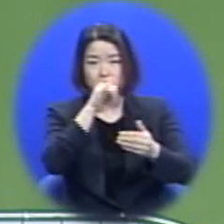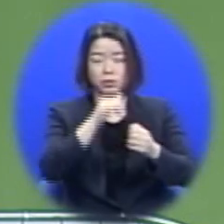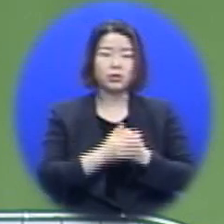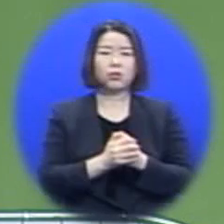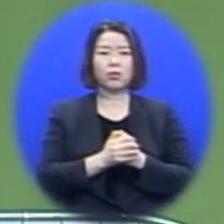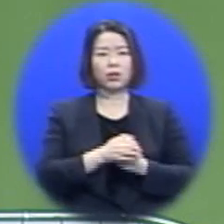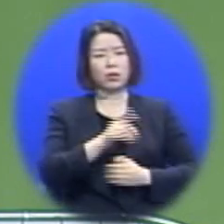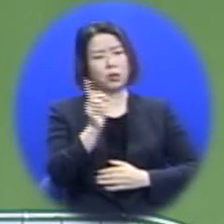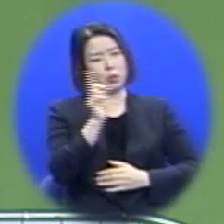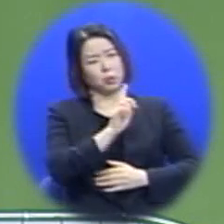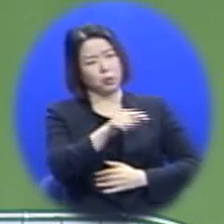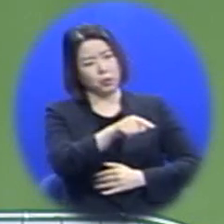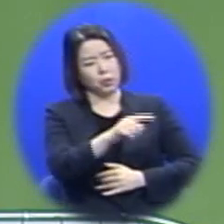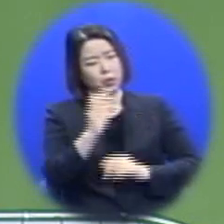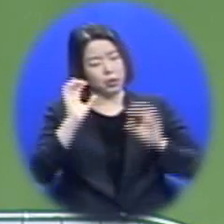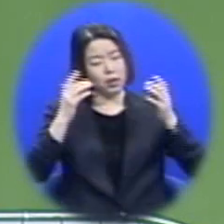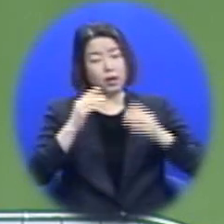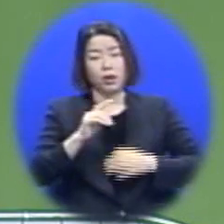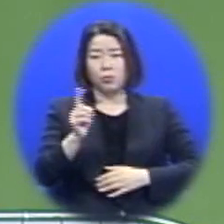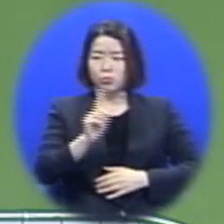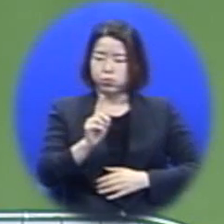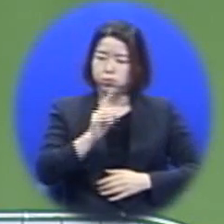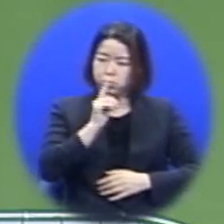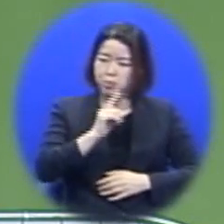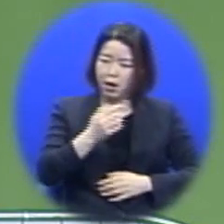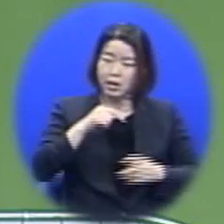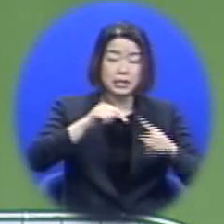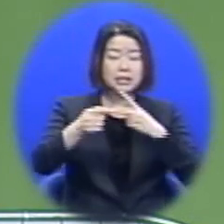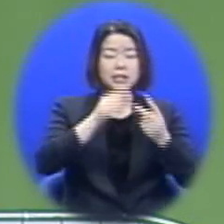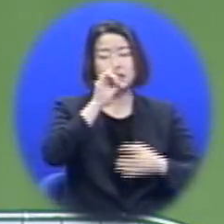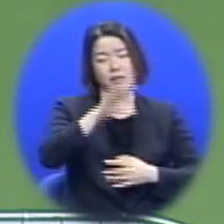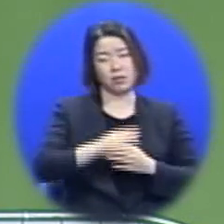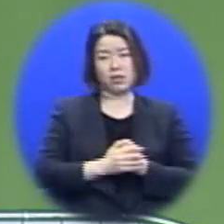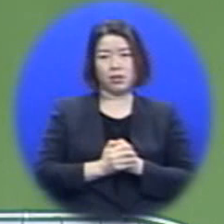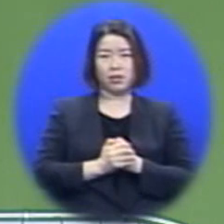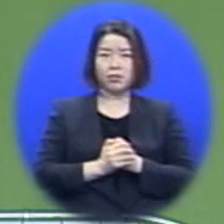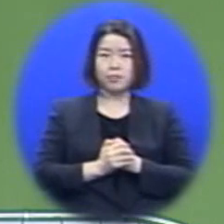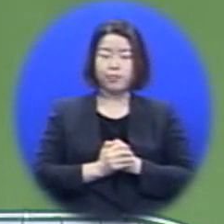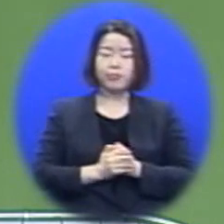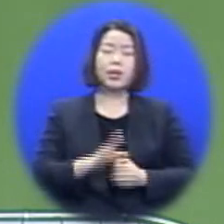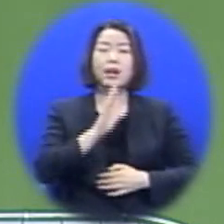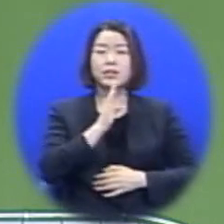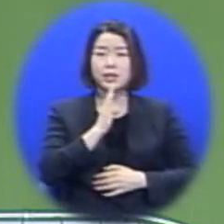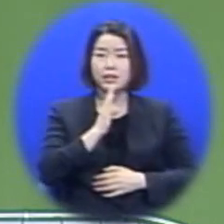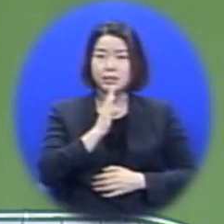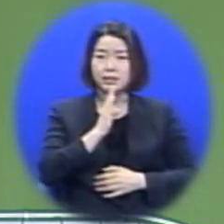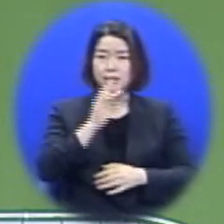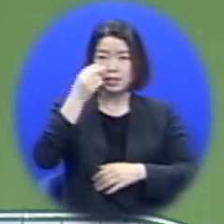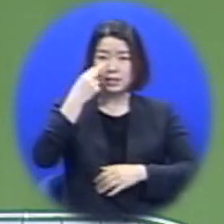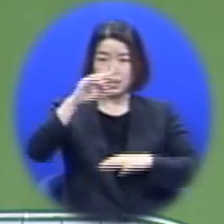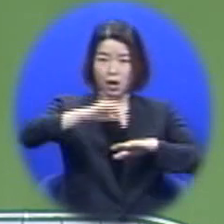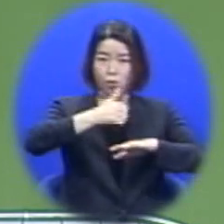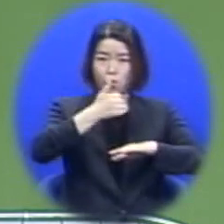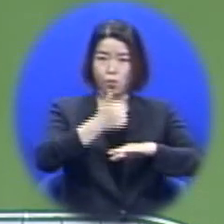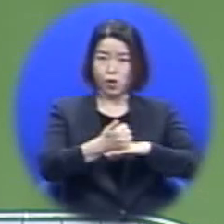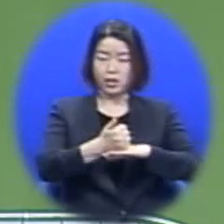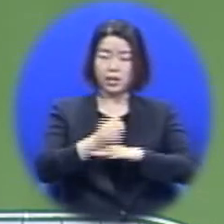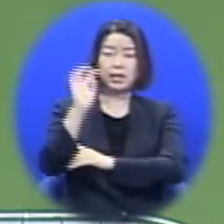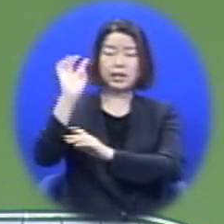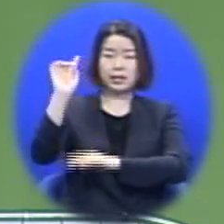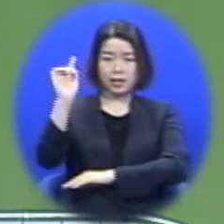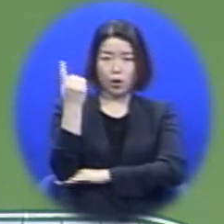말이에요. 어떻게 이런 말을 할 수 있냐 말이에요. 사실 사울 왕이